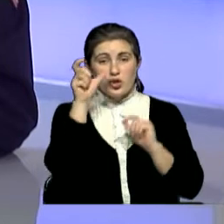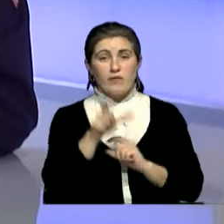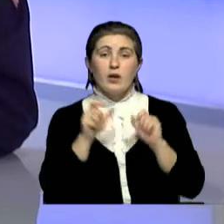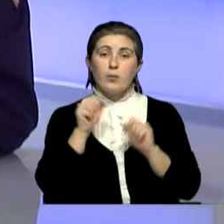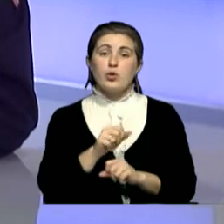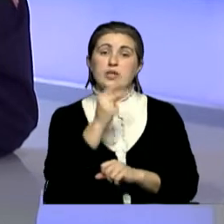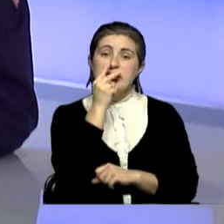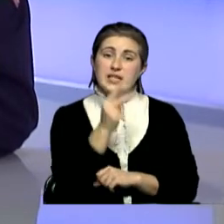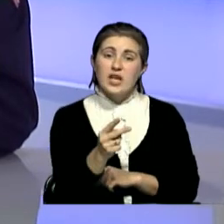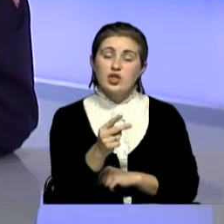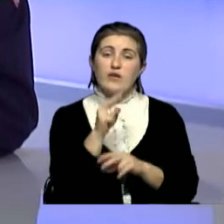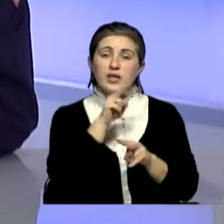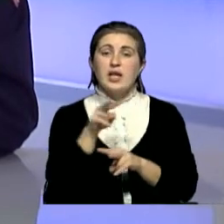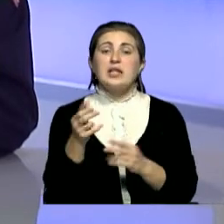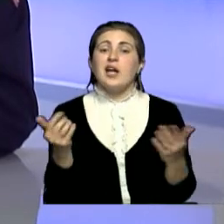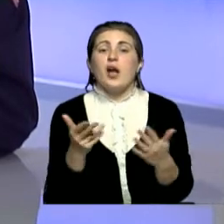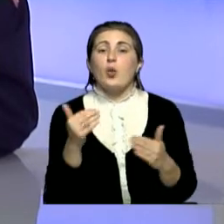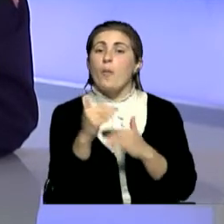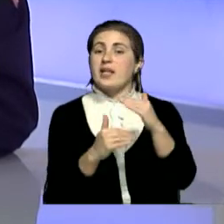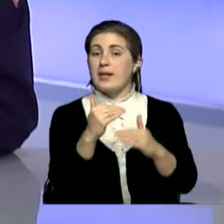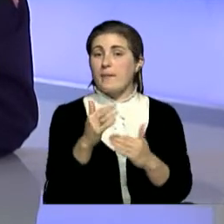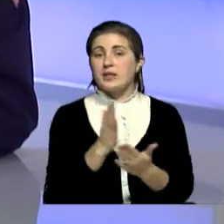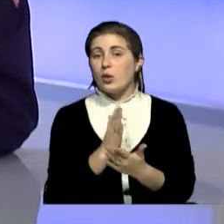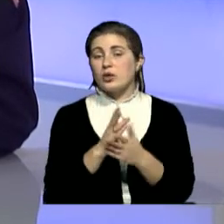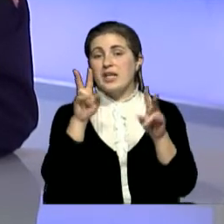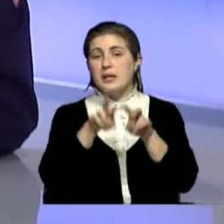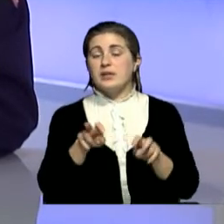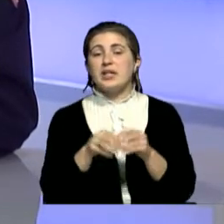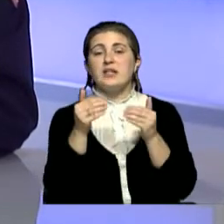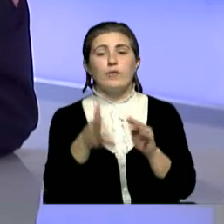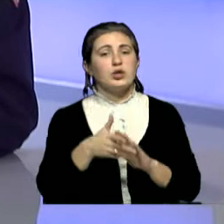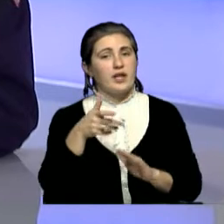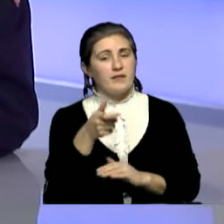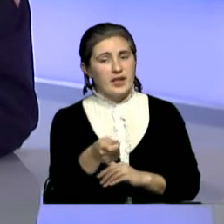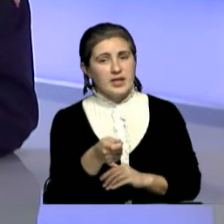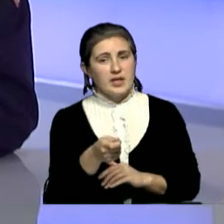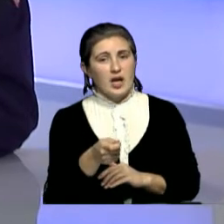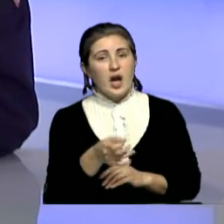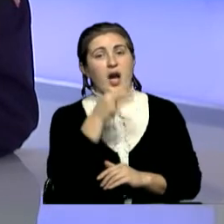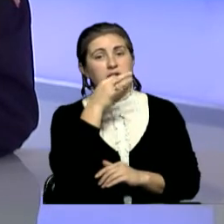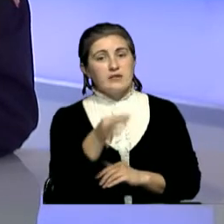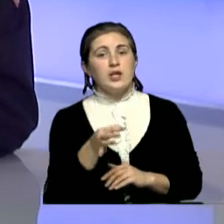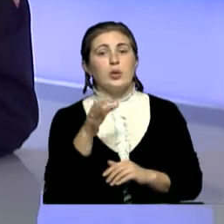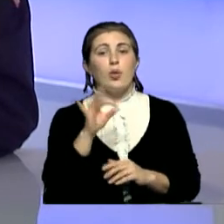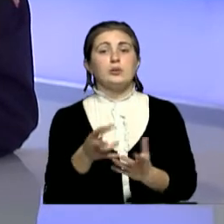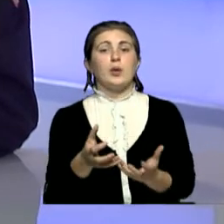отслеживать, на каком этапе находится рассмотрение его заявления. Ответы он